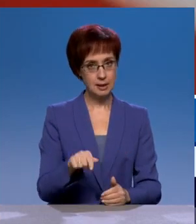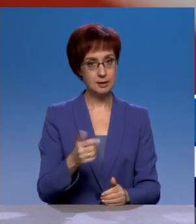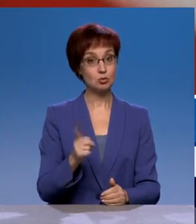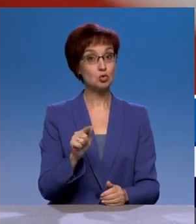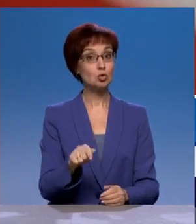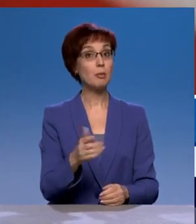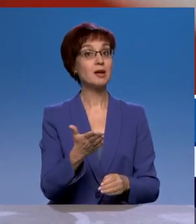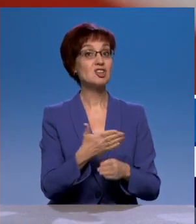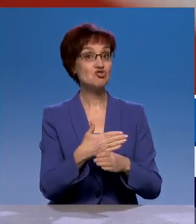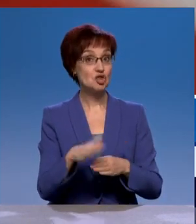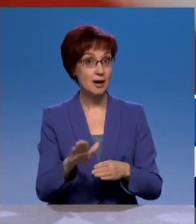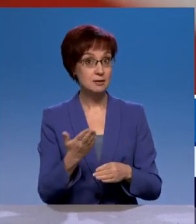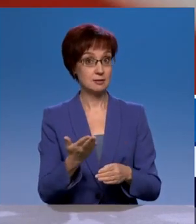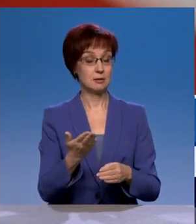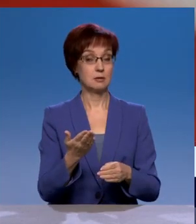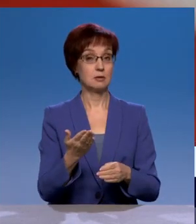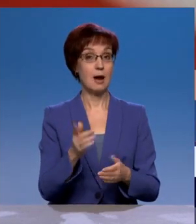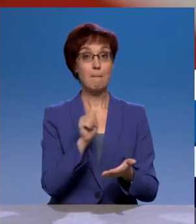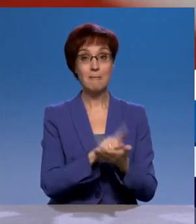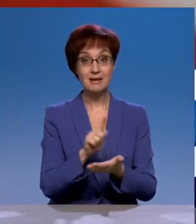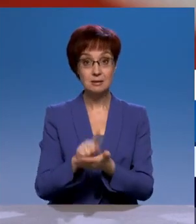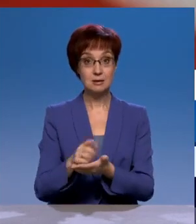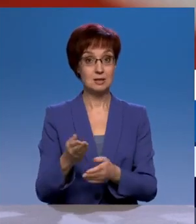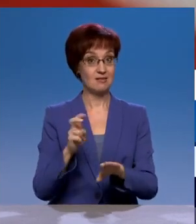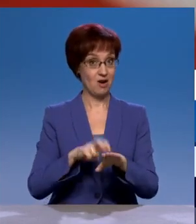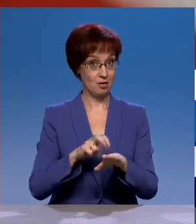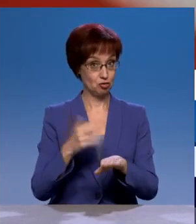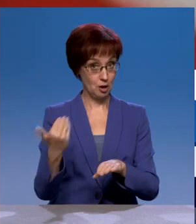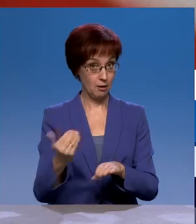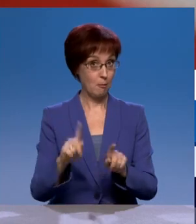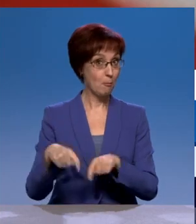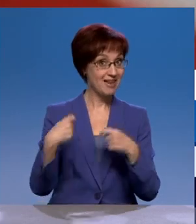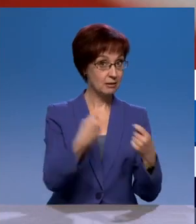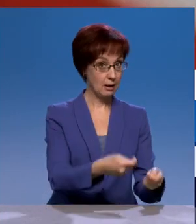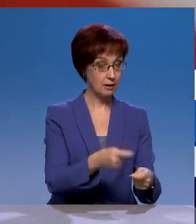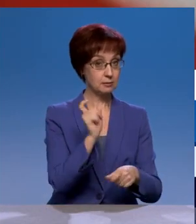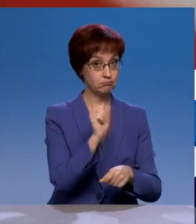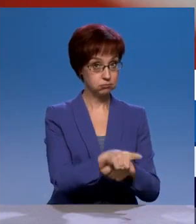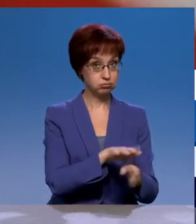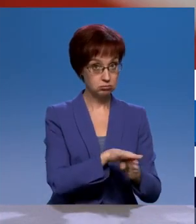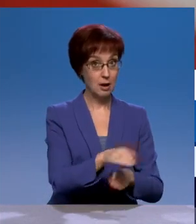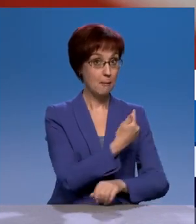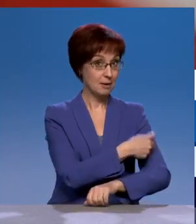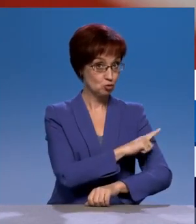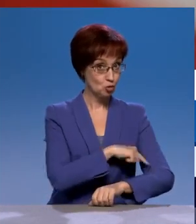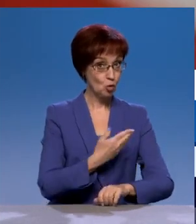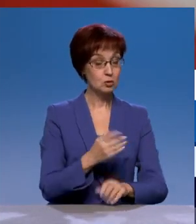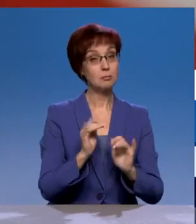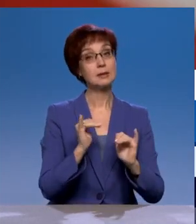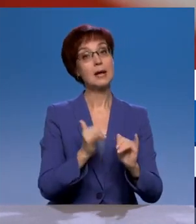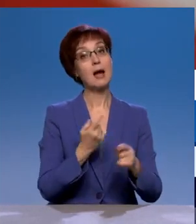передать с врачебных, например, часть функций передать медсестрам, нужно подозревать подготовить для этого новые